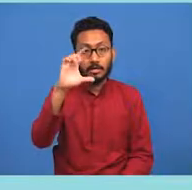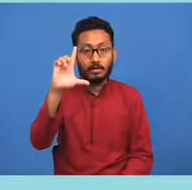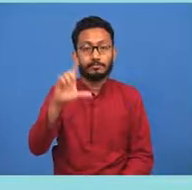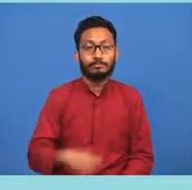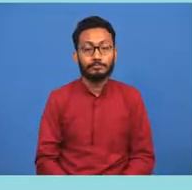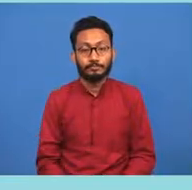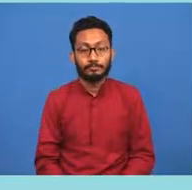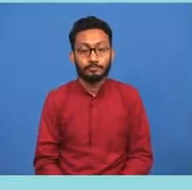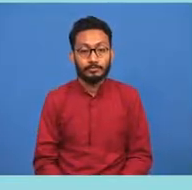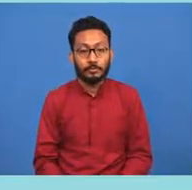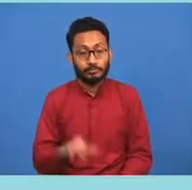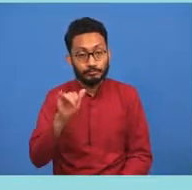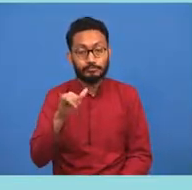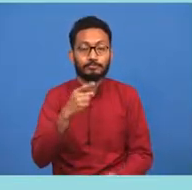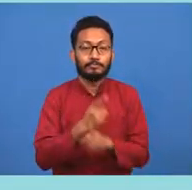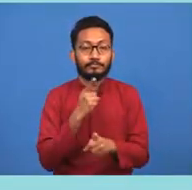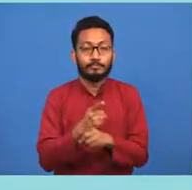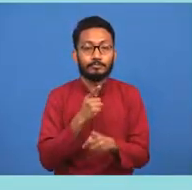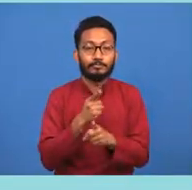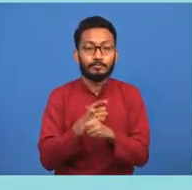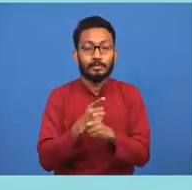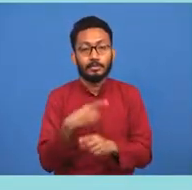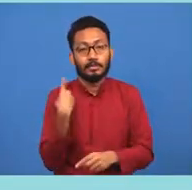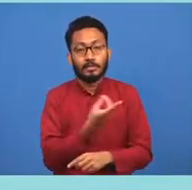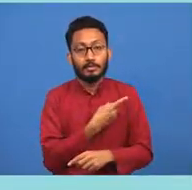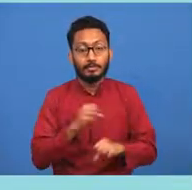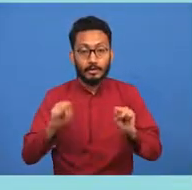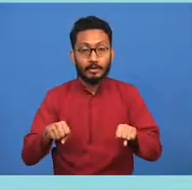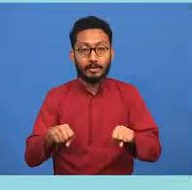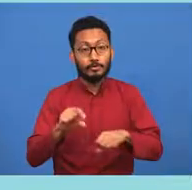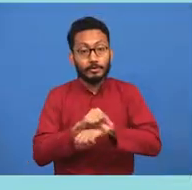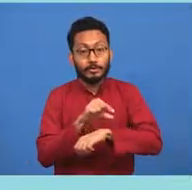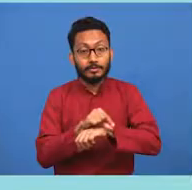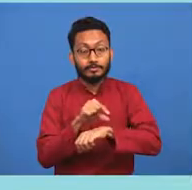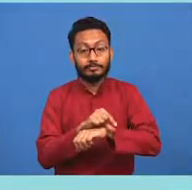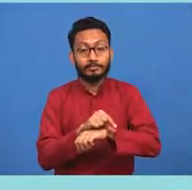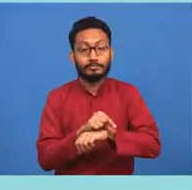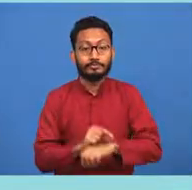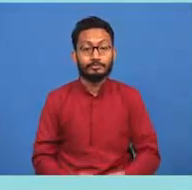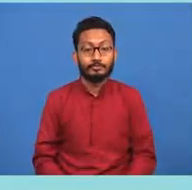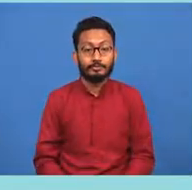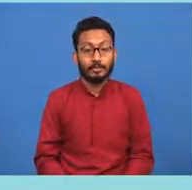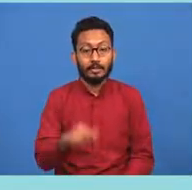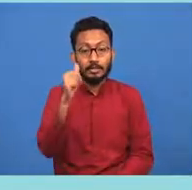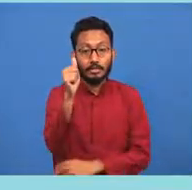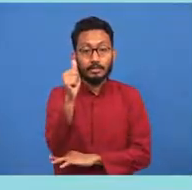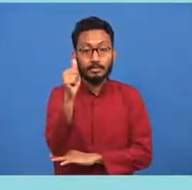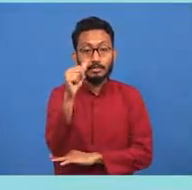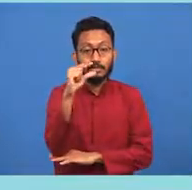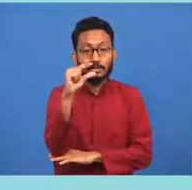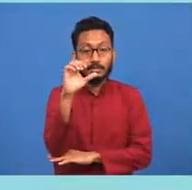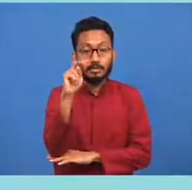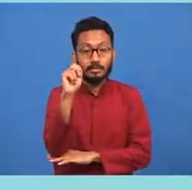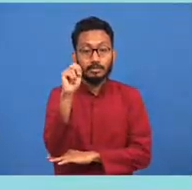Ya, betul. Kita boleh gunakan larutan argentum nitrat dan larutan natrium